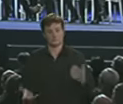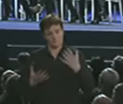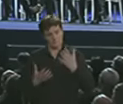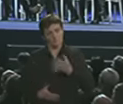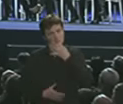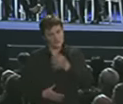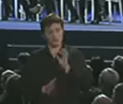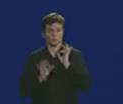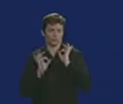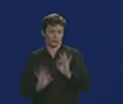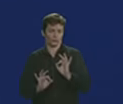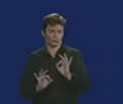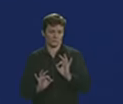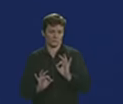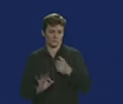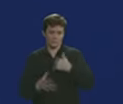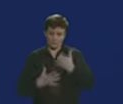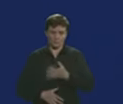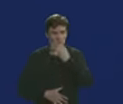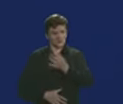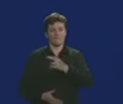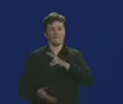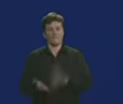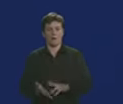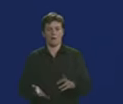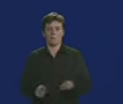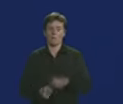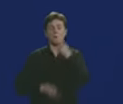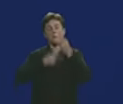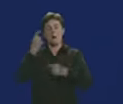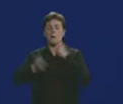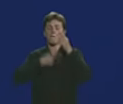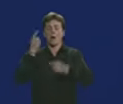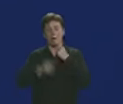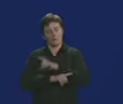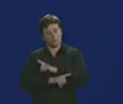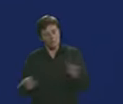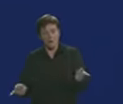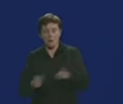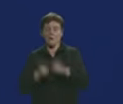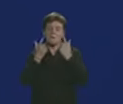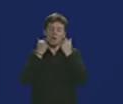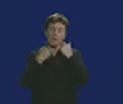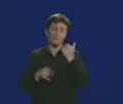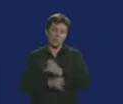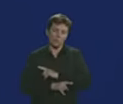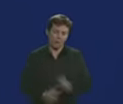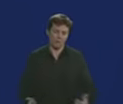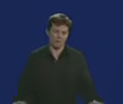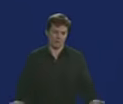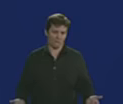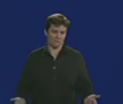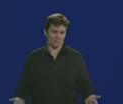mots justes, des mots vrais, pas des discours fabriqués, pas des larmes de crocodile. Parce que